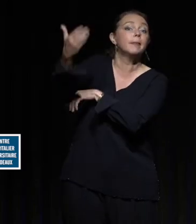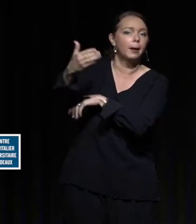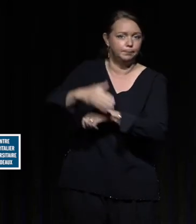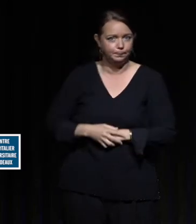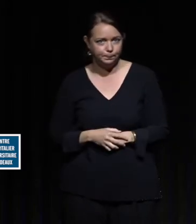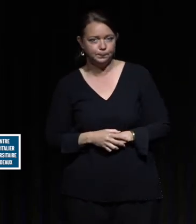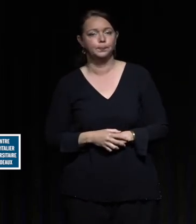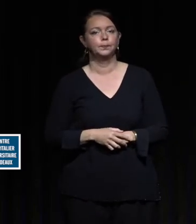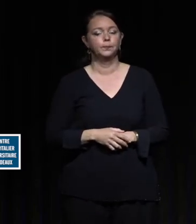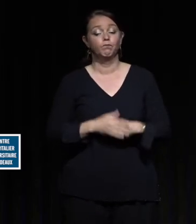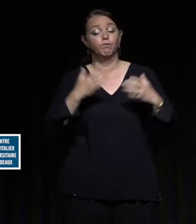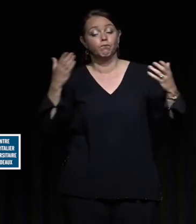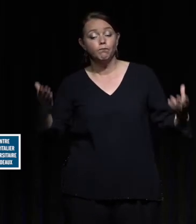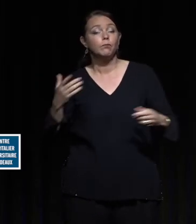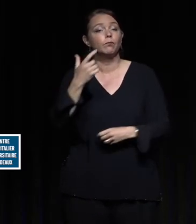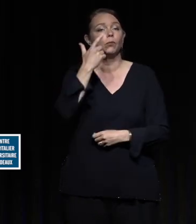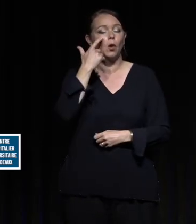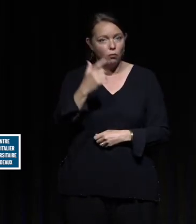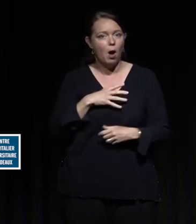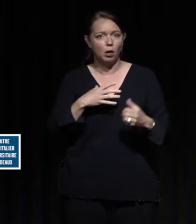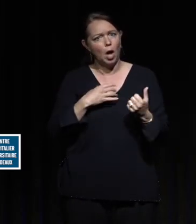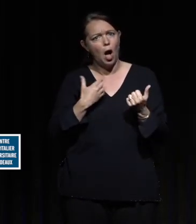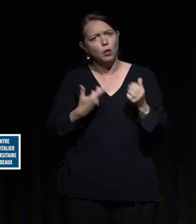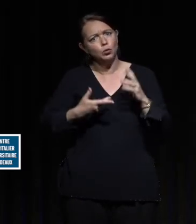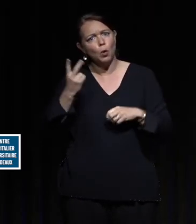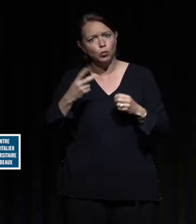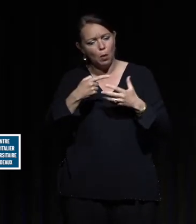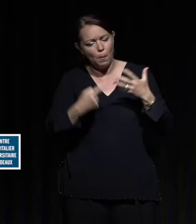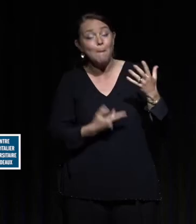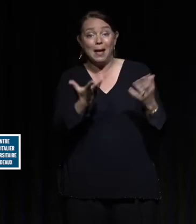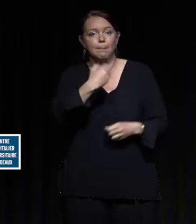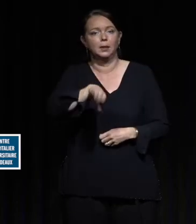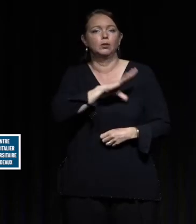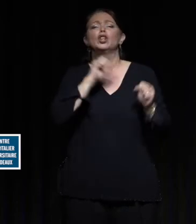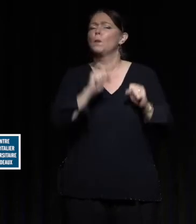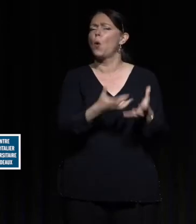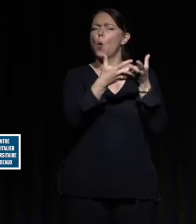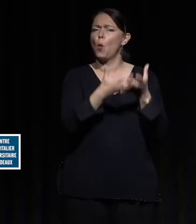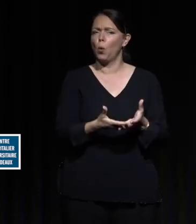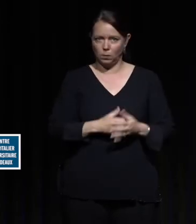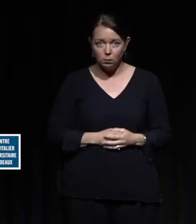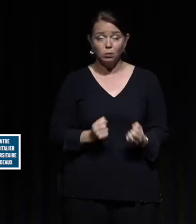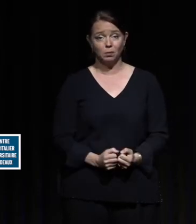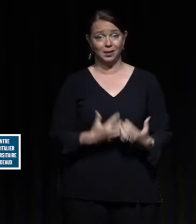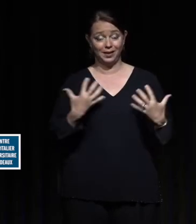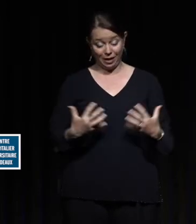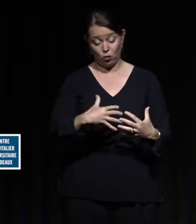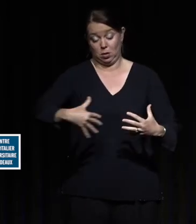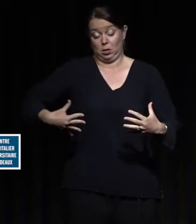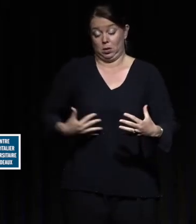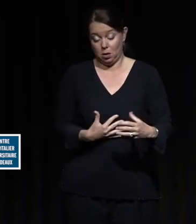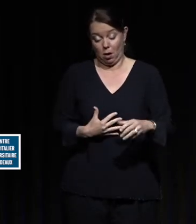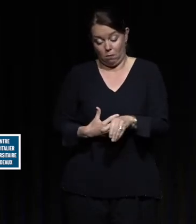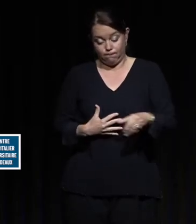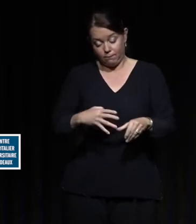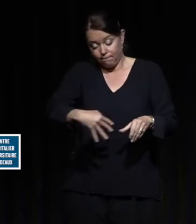panoplie s'est agrandie, mais la prise en charge peut être plus ou moins lourde. Et donc, dans l'endométriose profonde, vous voyez, c'est le dernier arbre de